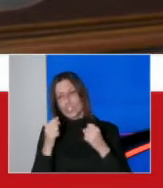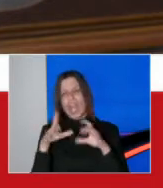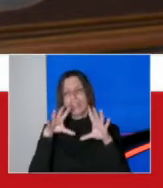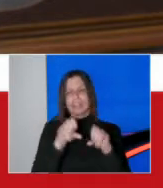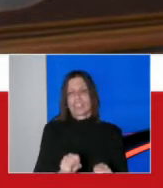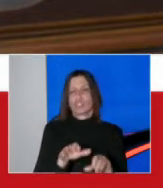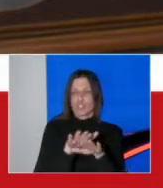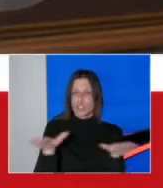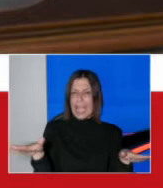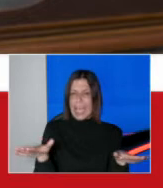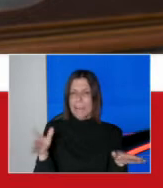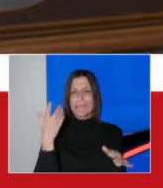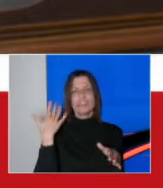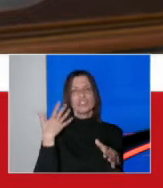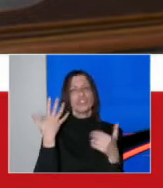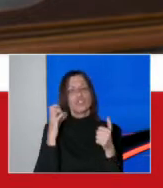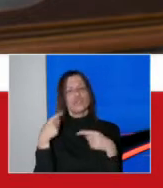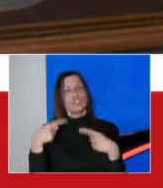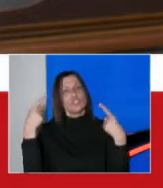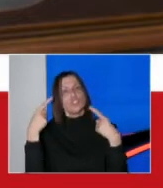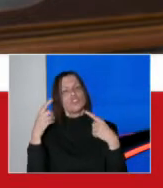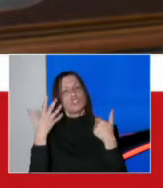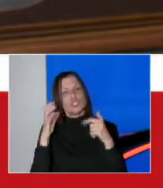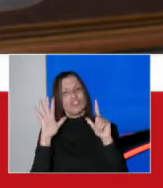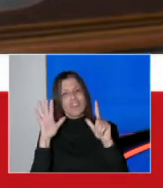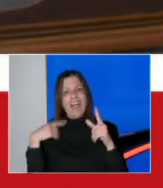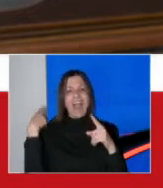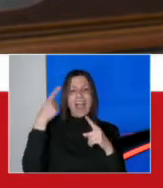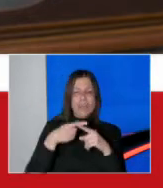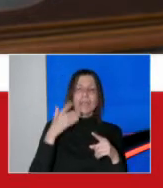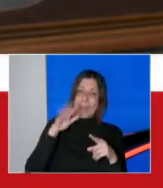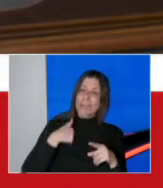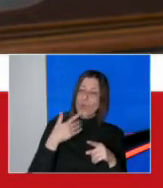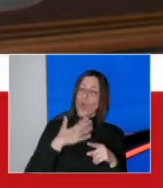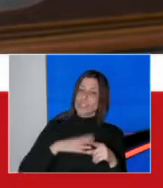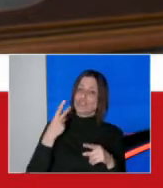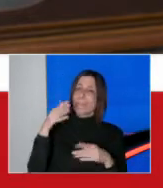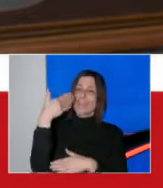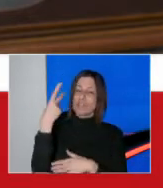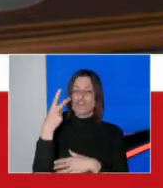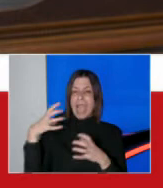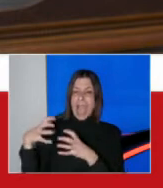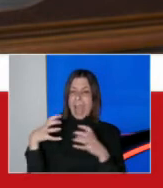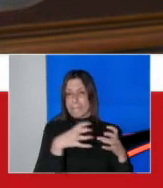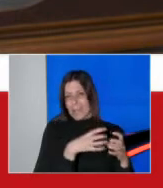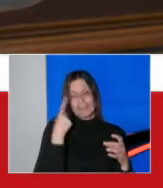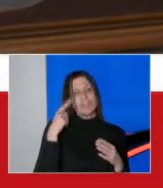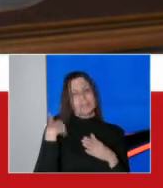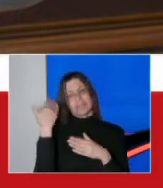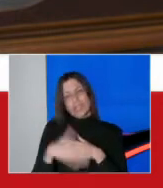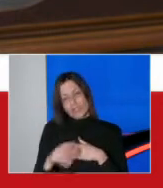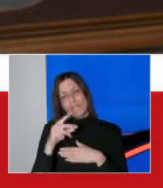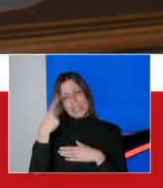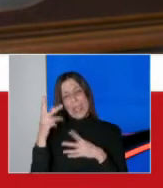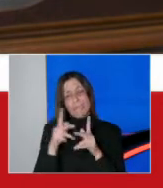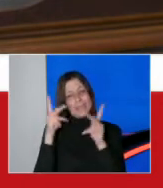השטחים מ-67 והיום. גם אני רוצה שתי מדינות לשני עמים, ואני מאמין שבסופו של דבר זה יהיה הפתרון.